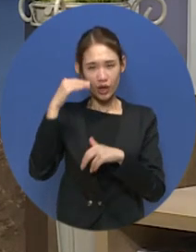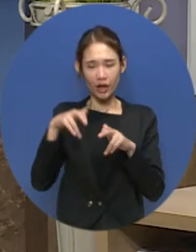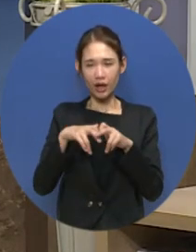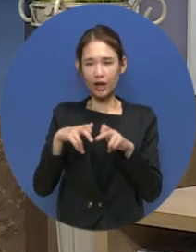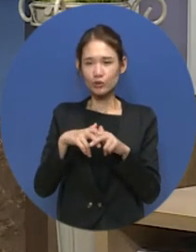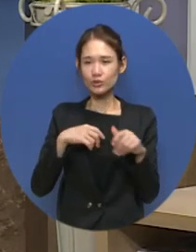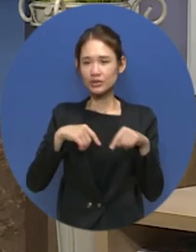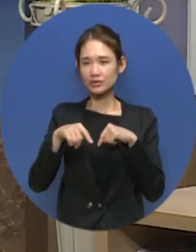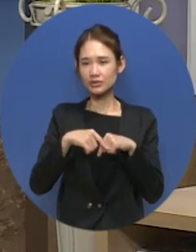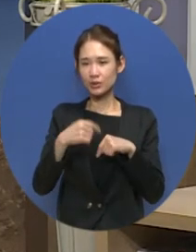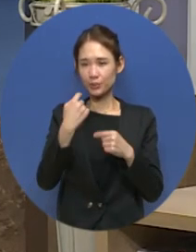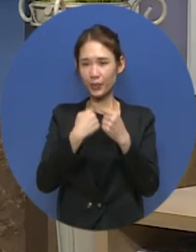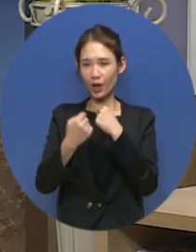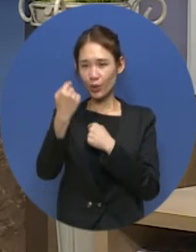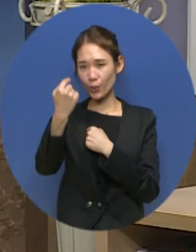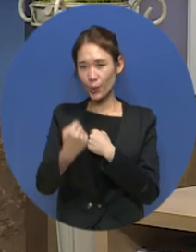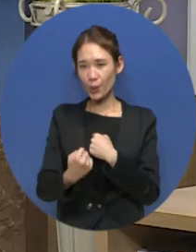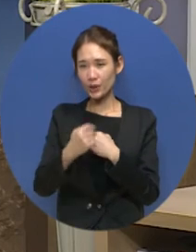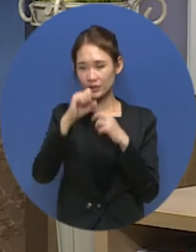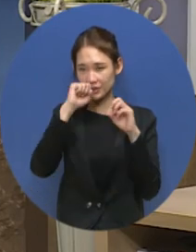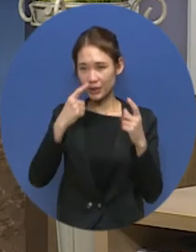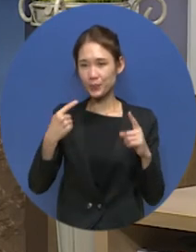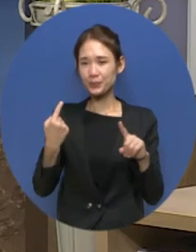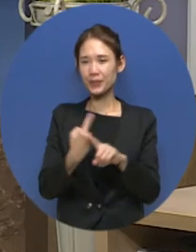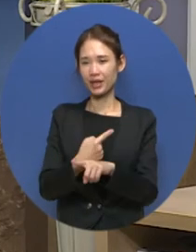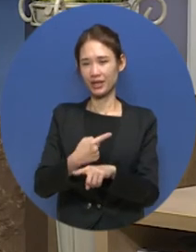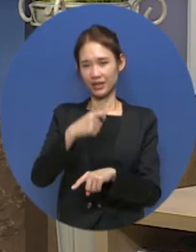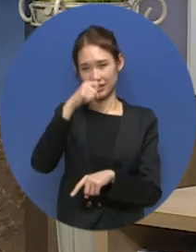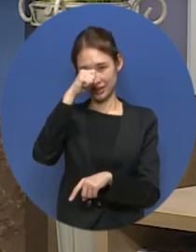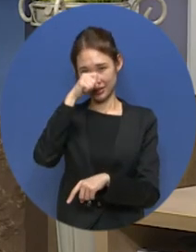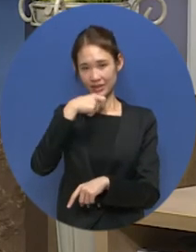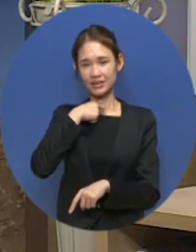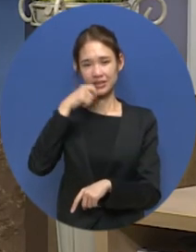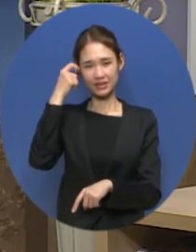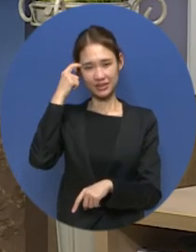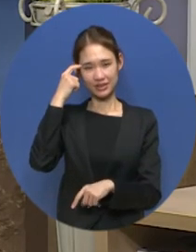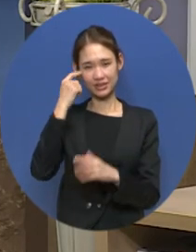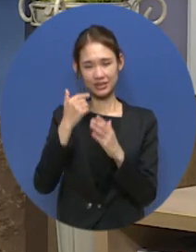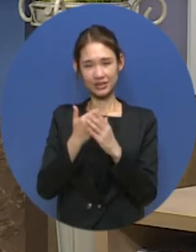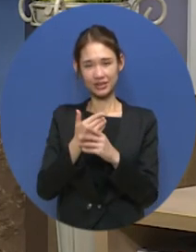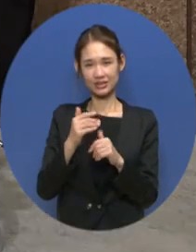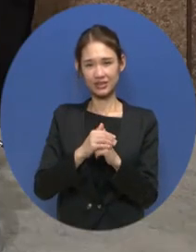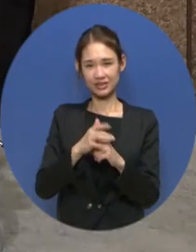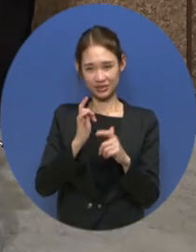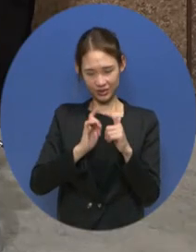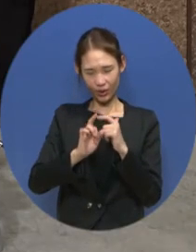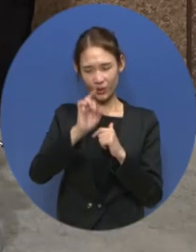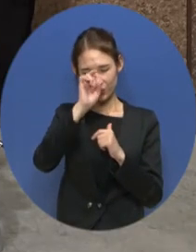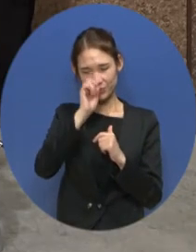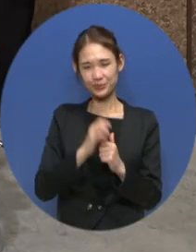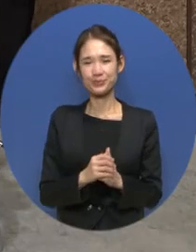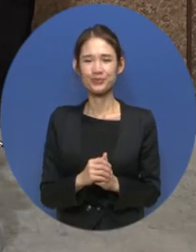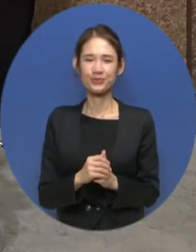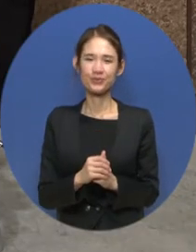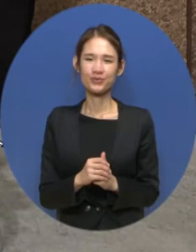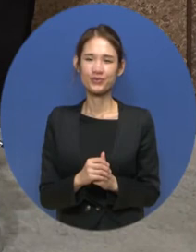이런 부분들을 좀 배우러 오는 그런 네네. 세상이 빨리 왔으면 좋겠다는 그런 생각이 네. 들었습니다. 네, 더할 나위 없죠.